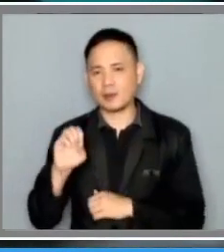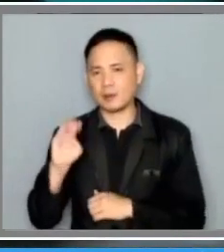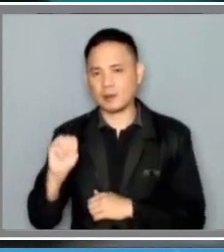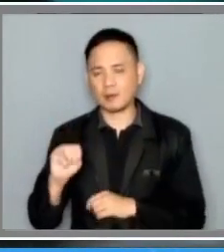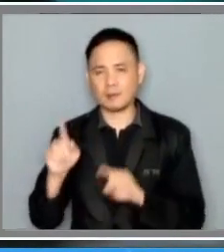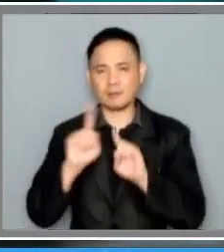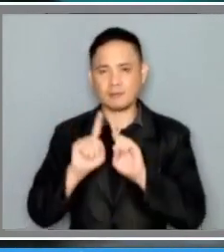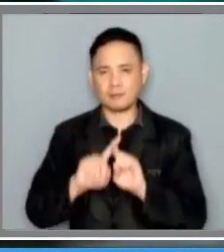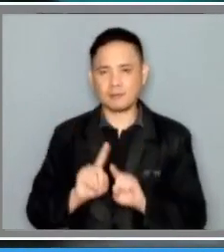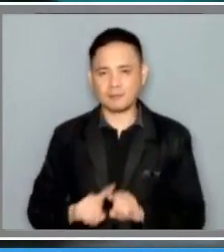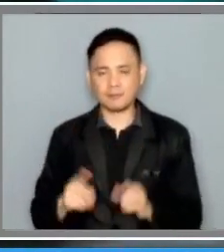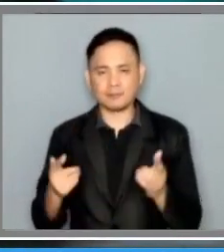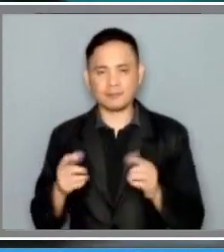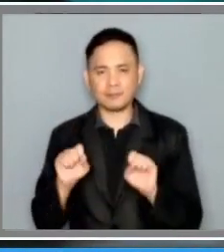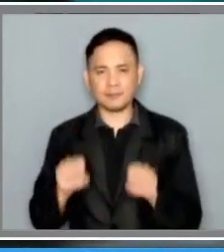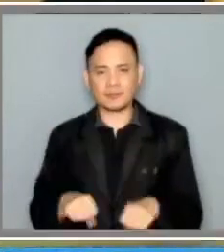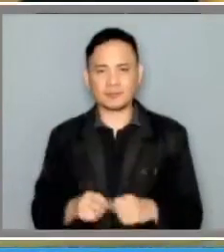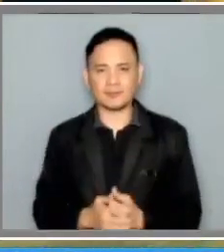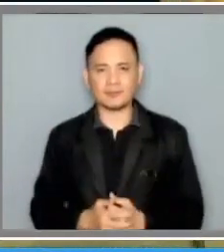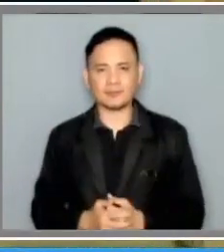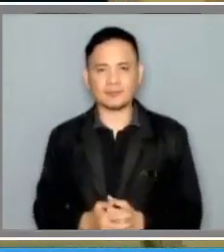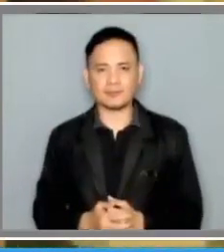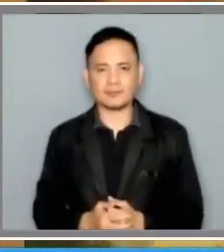View Philippines.